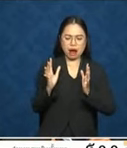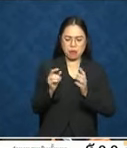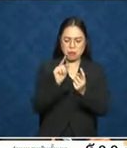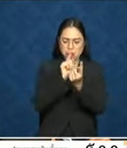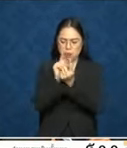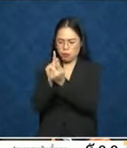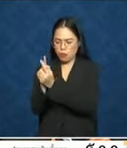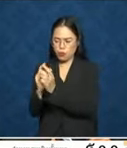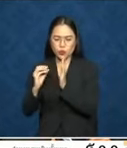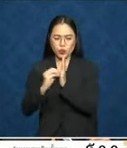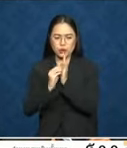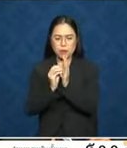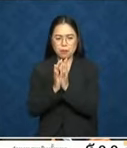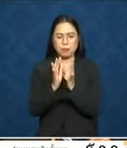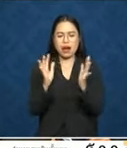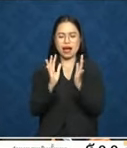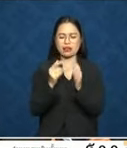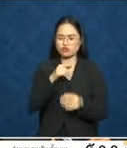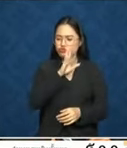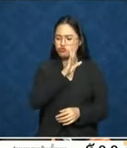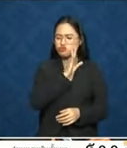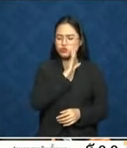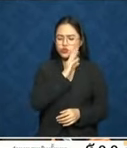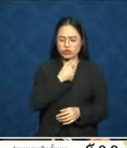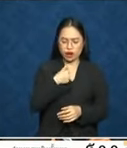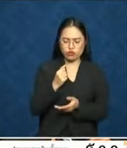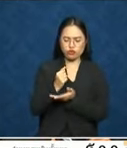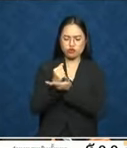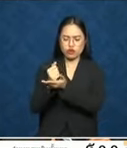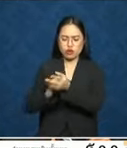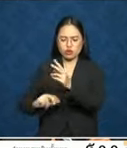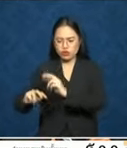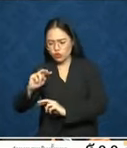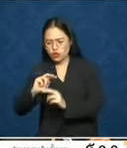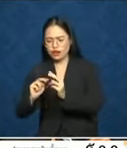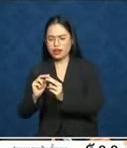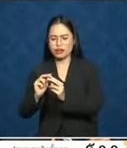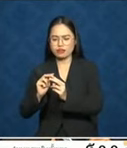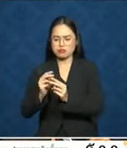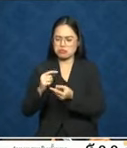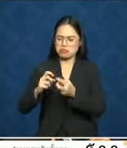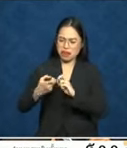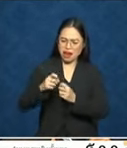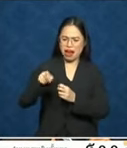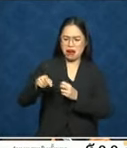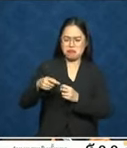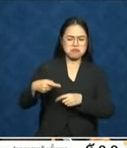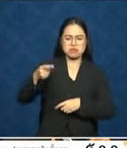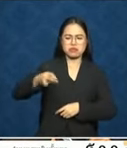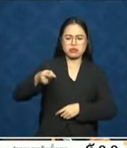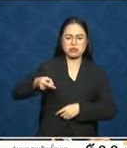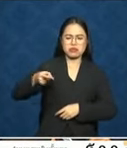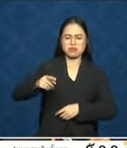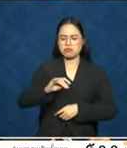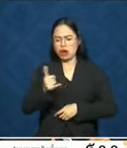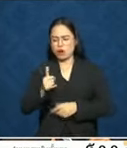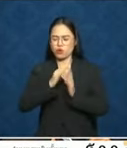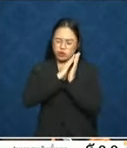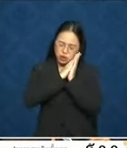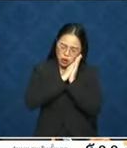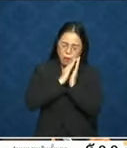านครการรับรักษาผู้ป่วยเหล่านี้เหมือนวงเวียนชีวิตที่ไม่รู้จักจบสิ้นครับบางคนอาศัยอยู่ตามป้ายรถ